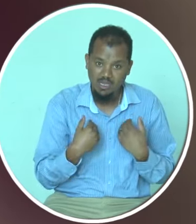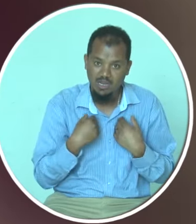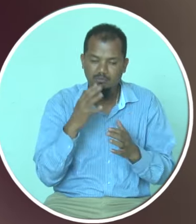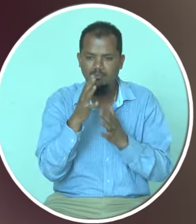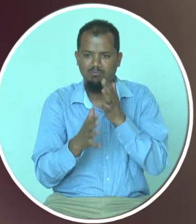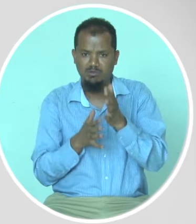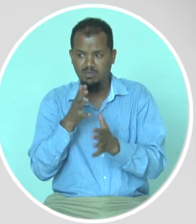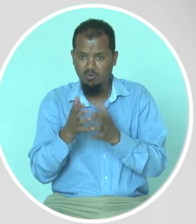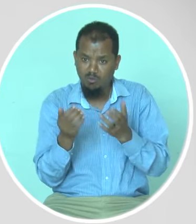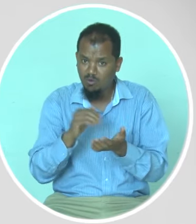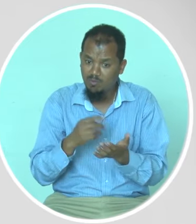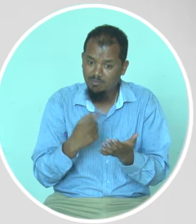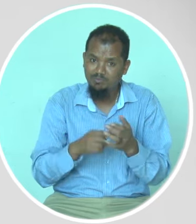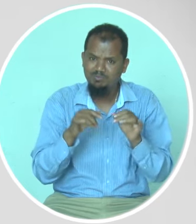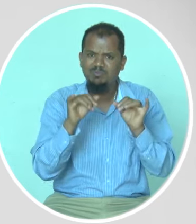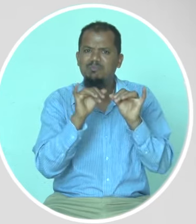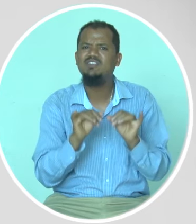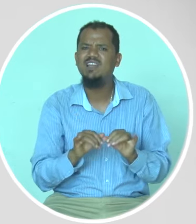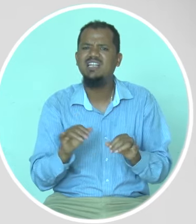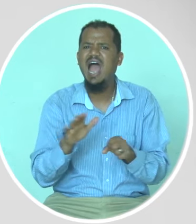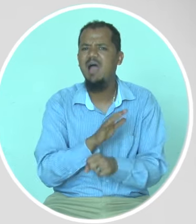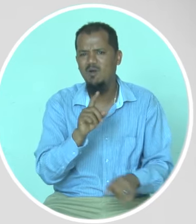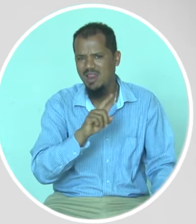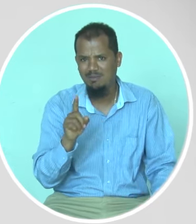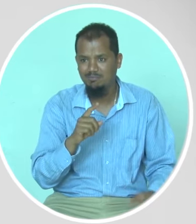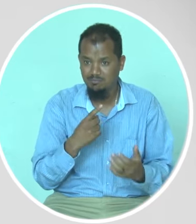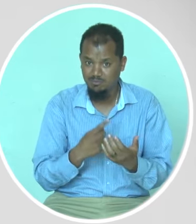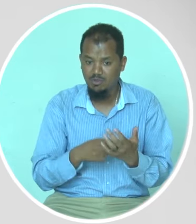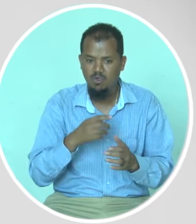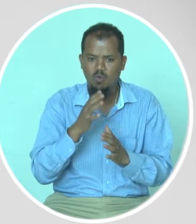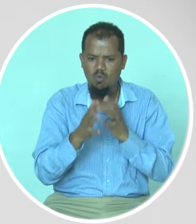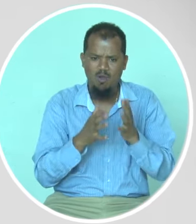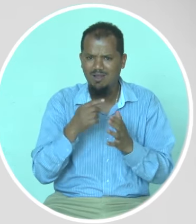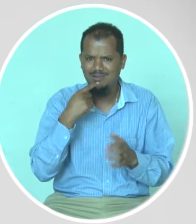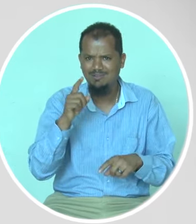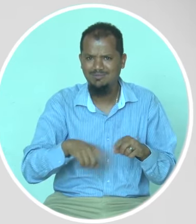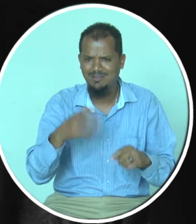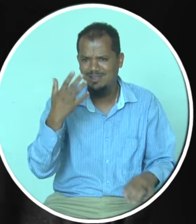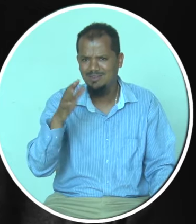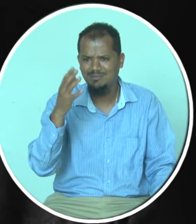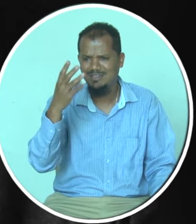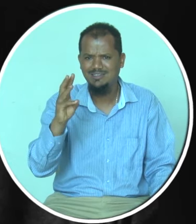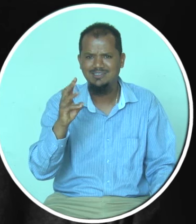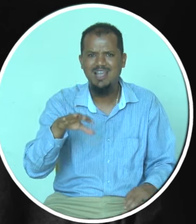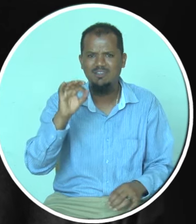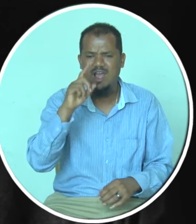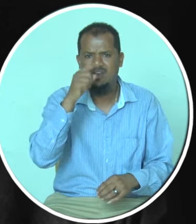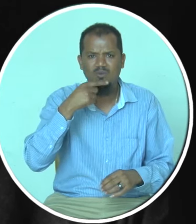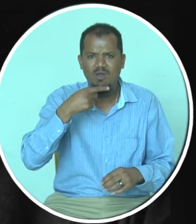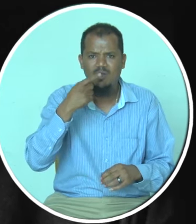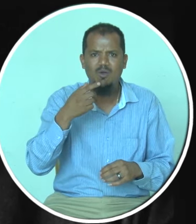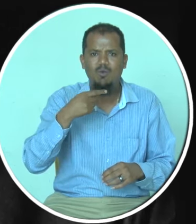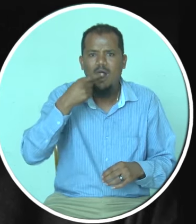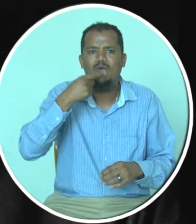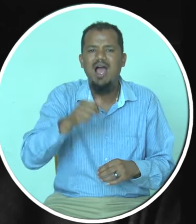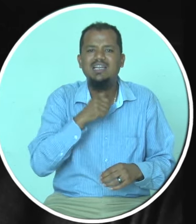ስለዚህ ምልክት ቋንቋ ደግሞ ይሄን መስፈርት አያሟላም እዚህ ቋንቋ ለነለው አንችል 15 ከ16 አግኝቶ እንዴት ነው አንድ